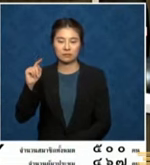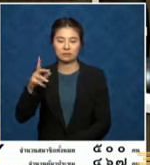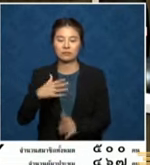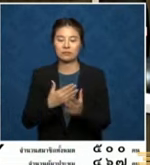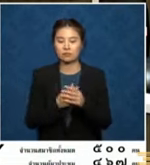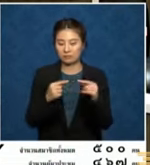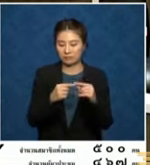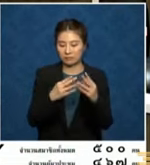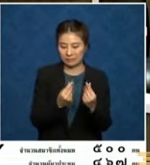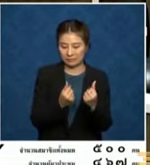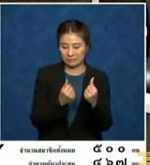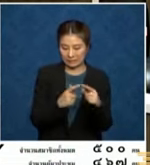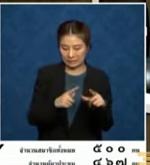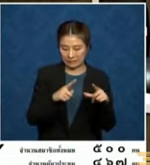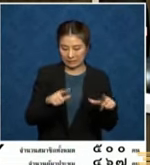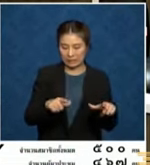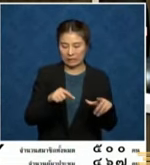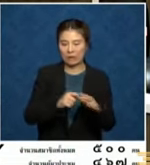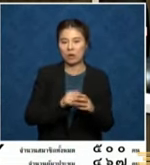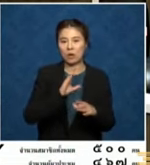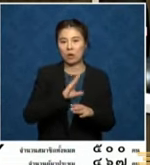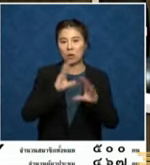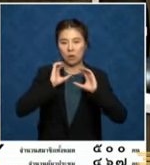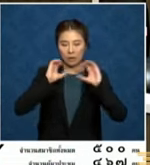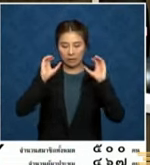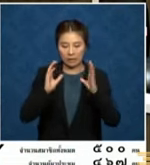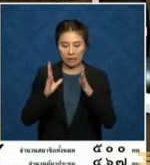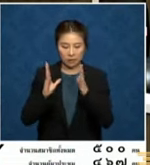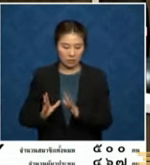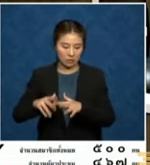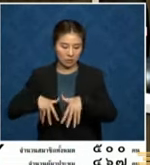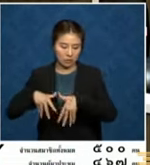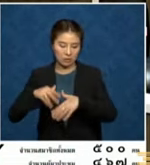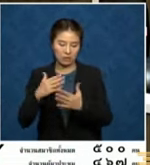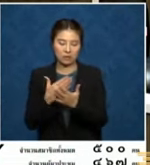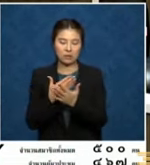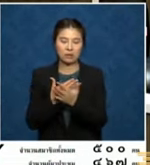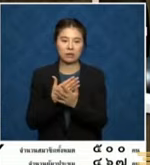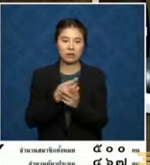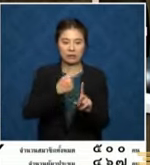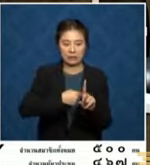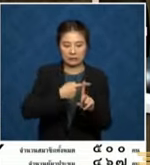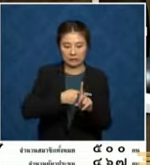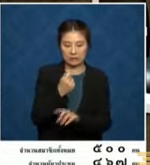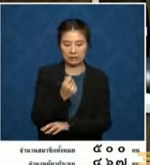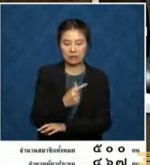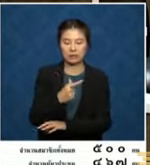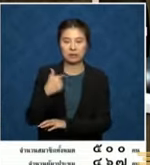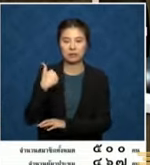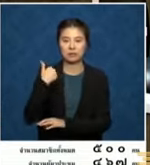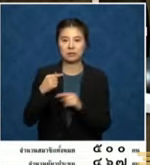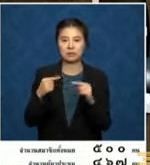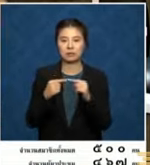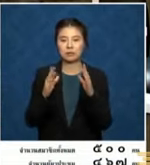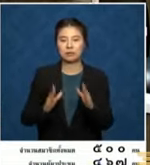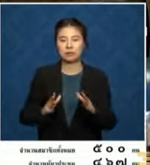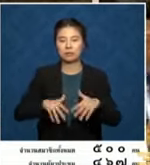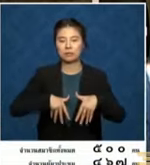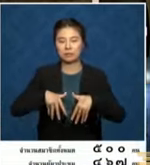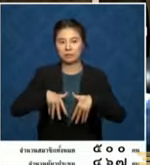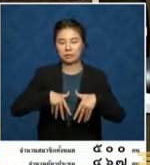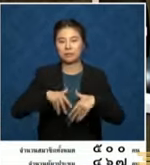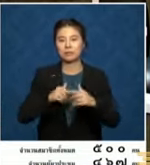ใช่ไหมครับที่ดินของรัฐนะครับคือโดยเป้าหมายคือทำที่ดินที่ประชาชนครอบครองเนี่ยทำยังไ